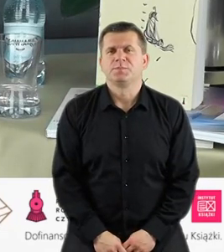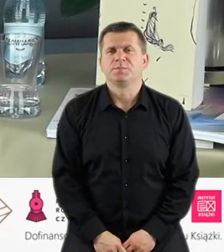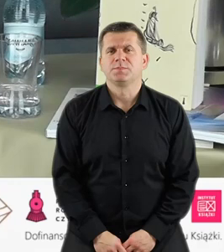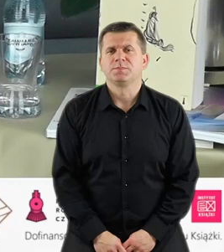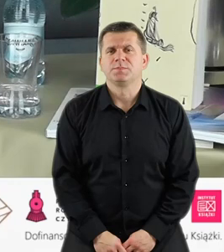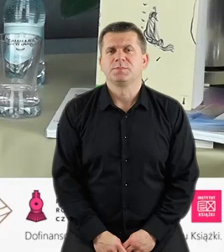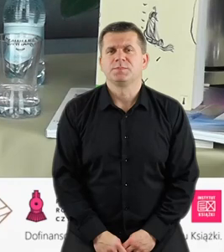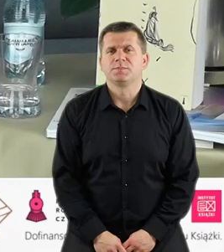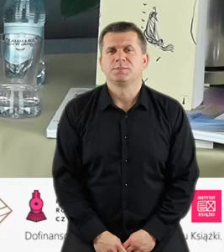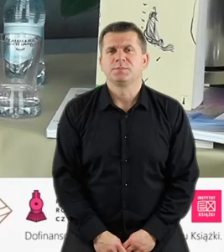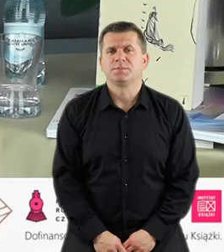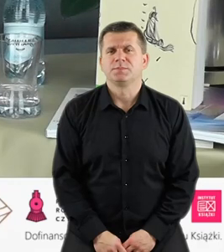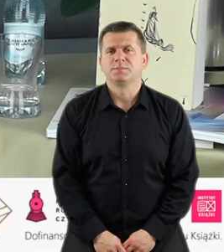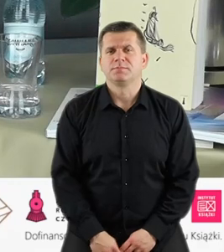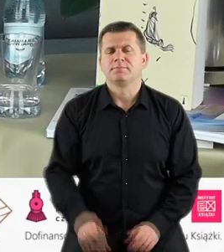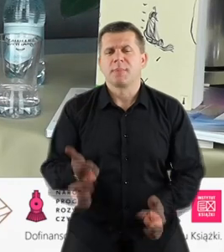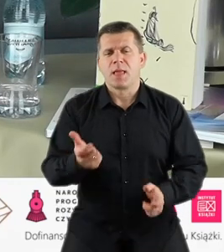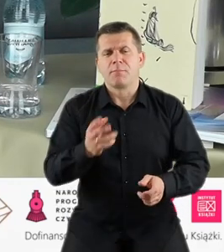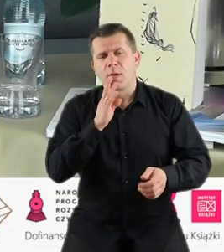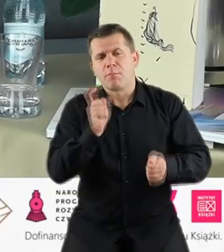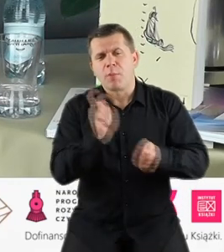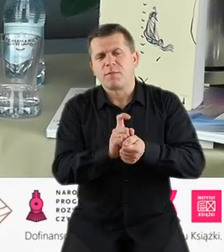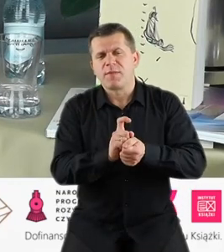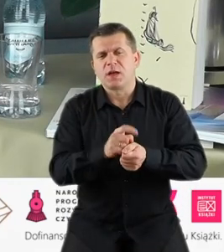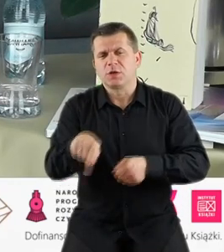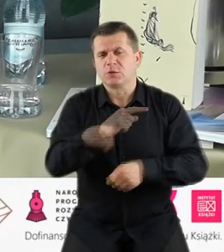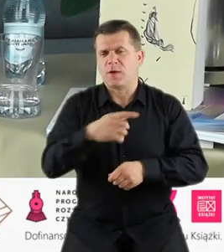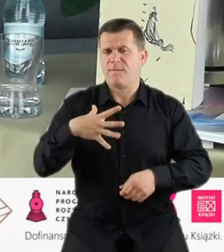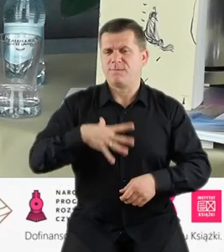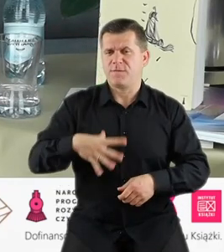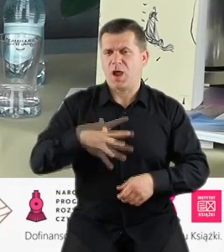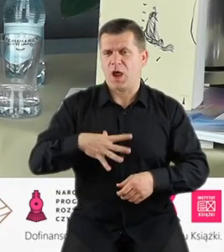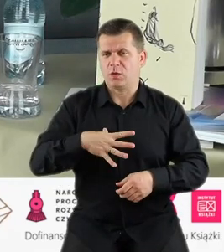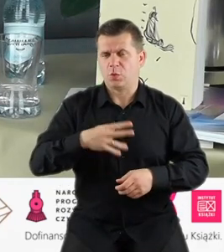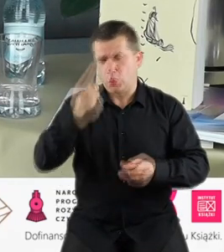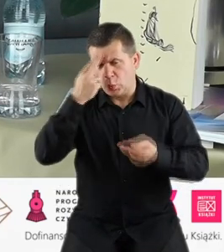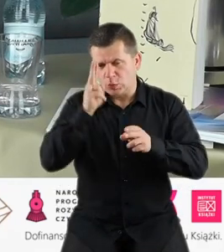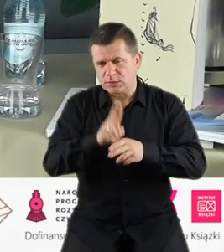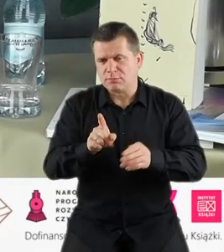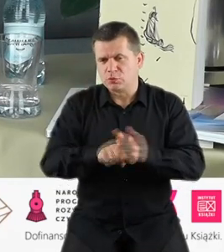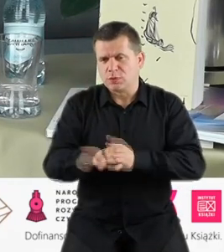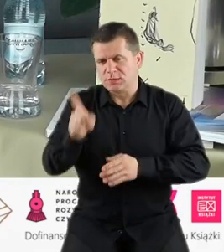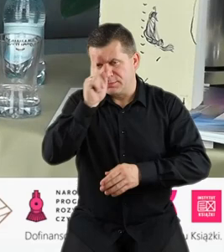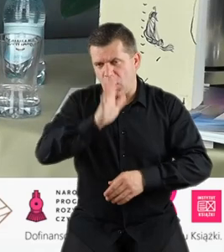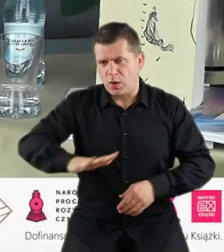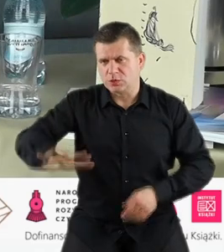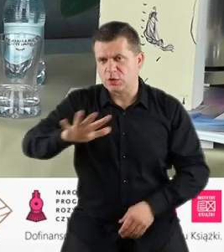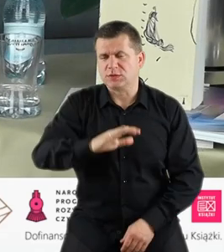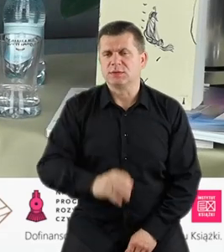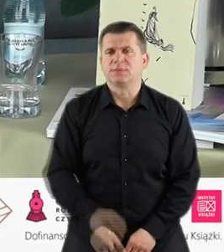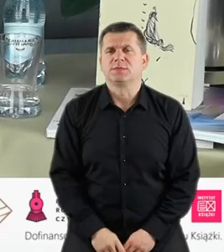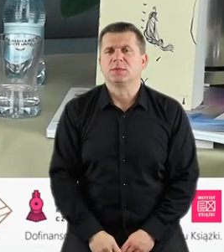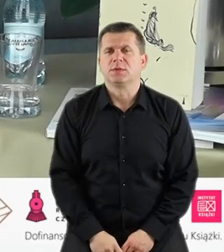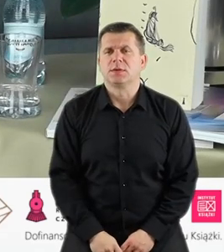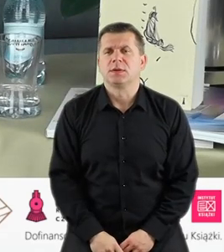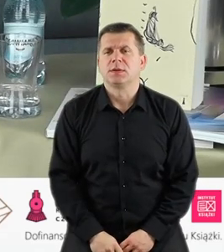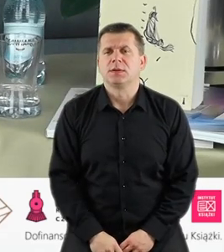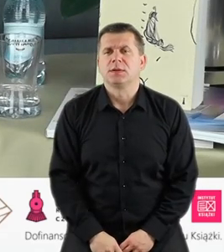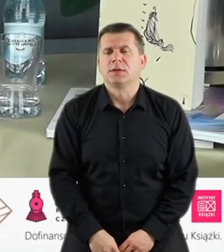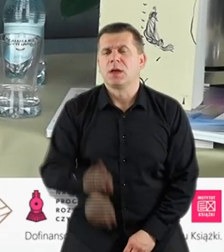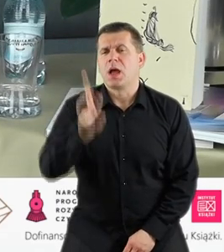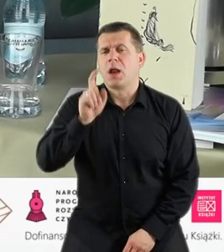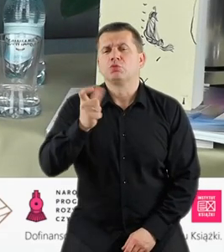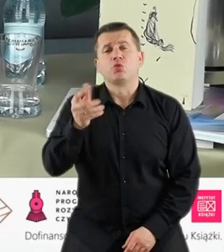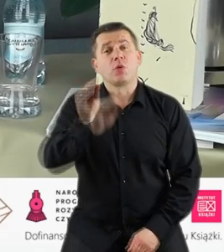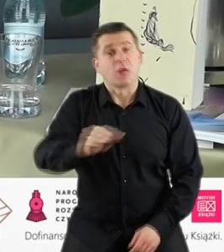podważającej wartości uznawane za fundamentalne dla społeczeństwa. Ale czy